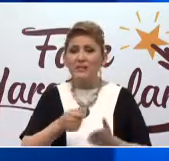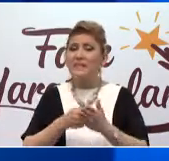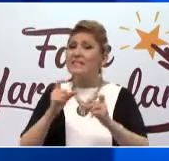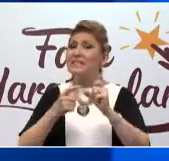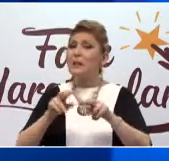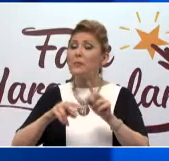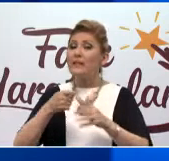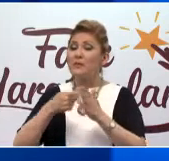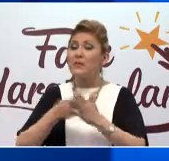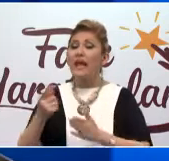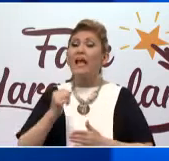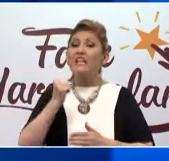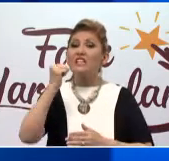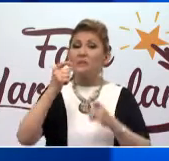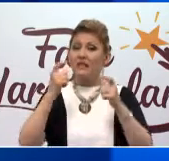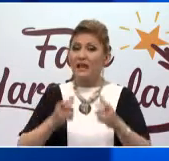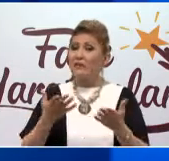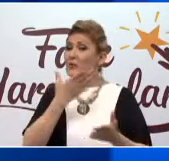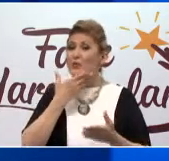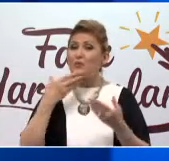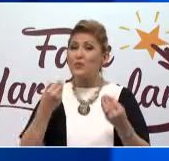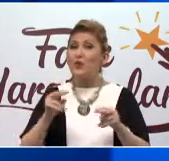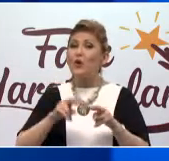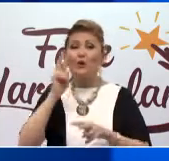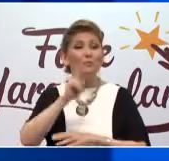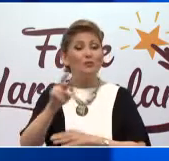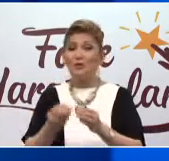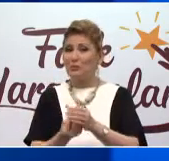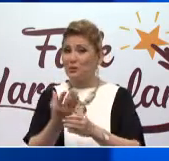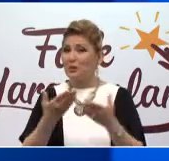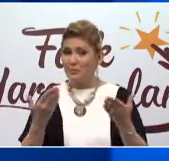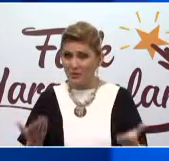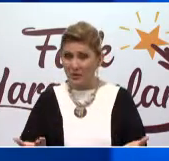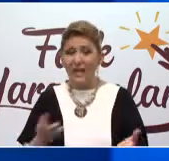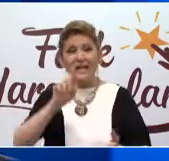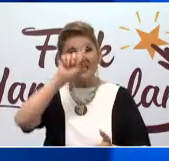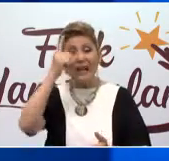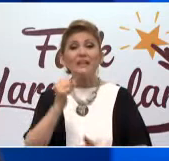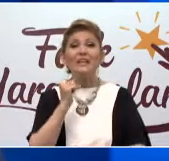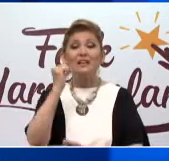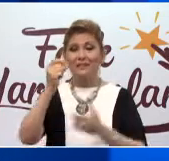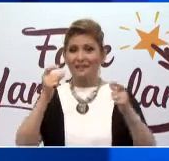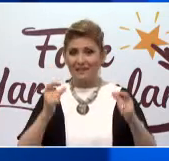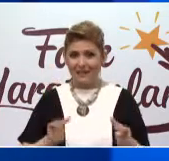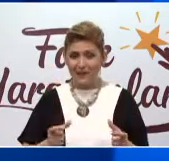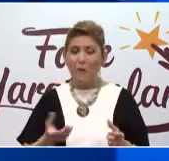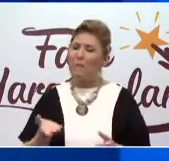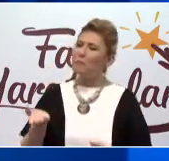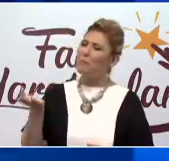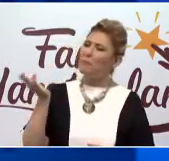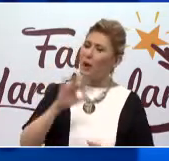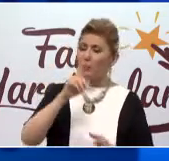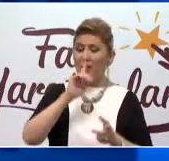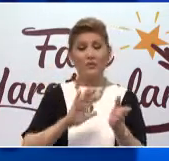gibi... Yaşadığınız yerde öylesine güzel bir müze kurabiliyorsunuz ki sadece yaşadığınız yeri bambaşka bir